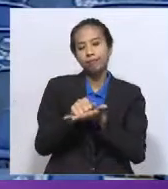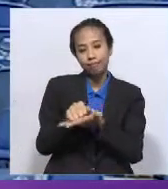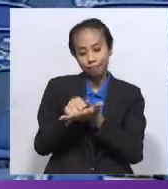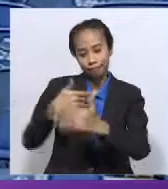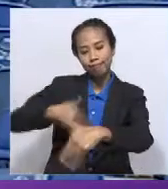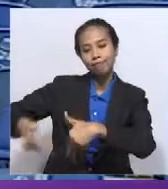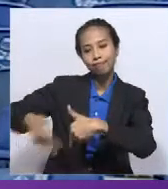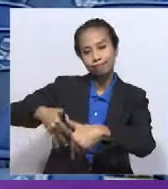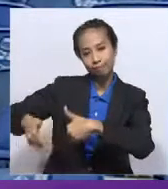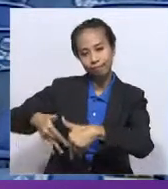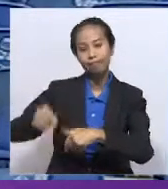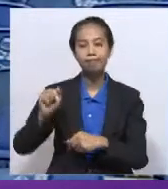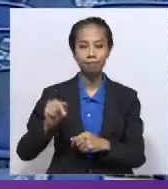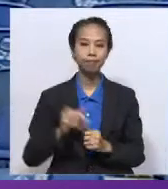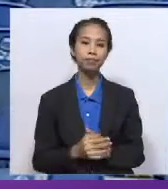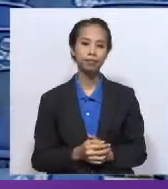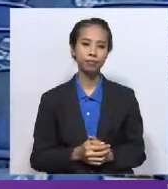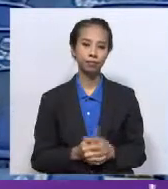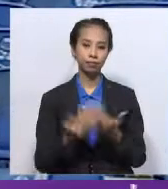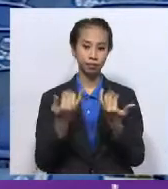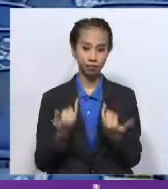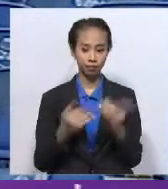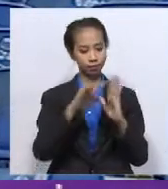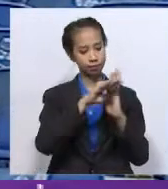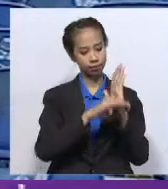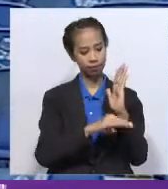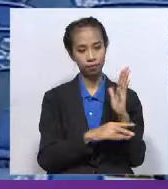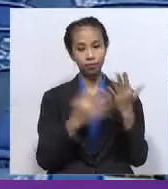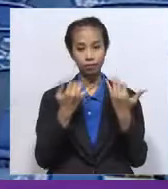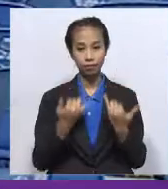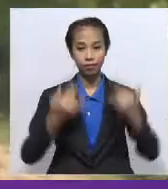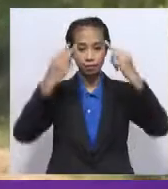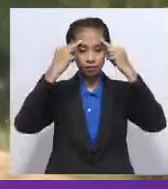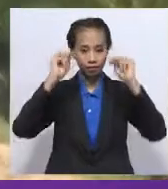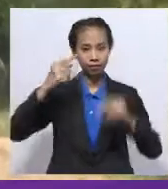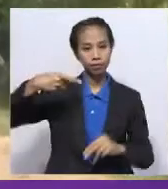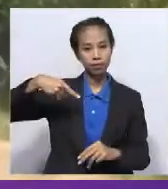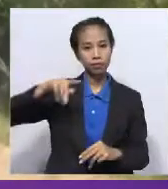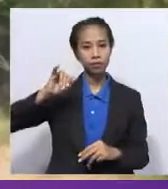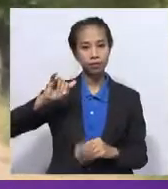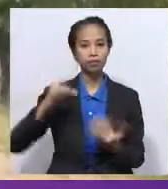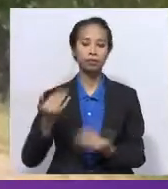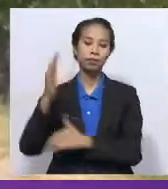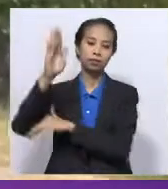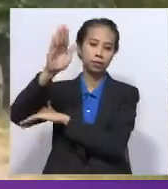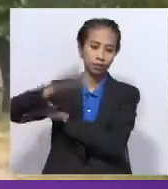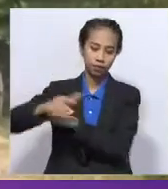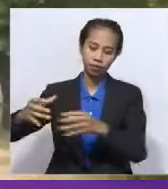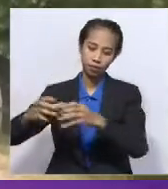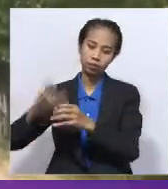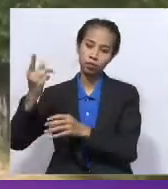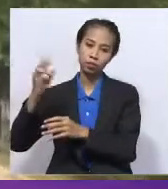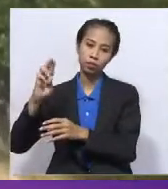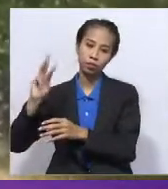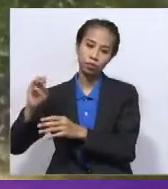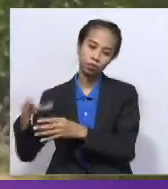ให้กับประชาชนที่อยู่ในพื้นที่ค่ะโดยกำหนดการของพลเอกประยุทธ์จันทร์โอชานายกรัฐมนตรีวันนี้นะคะตั้งแต่ช่วงบ่ายพร้อมคณะก็จะเดินทาง